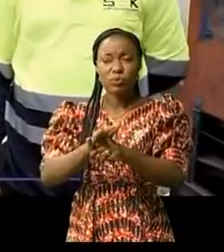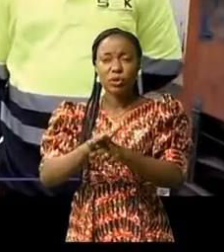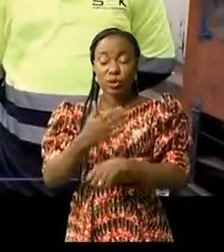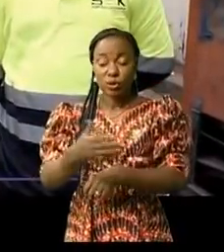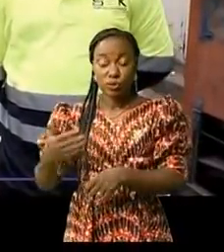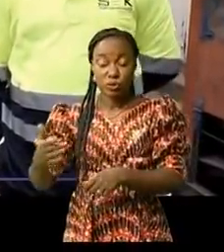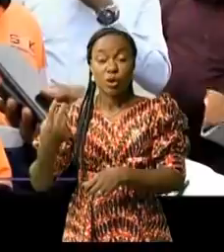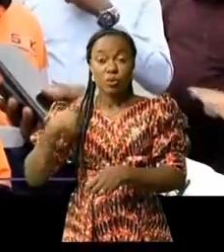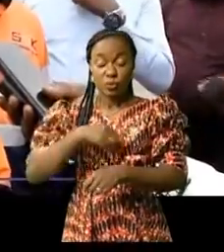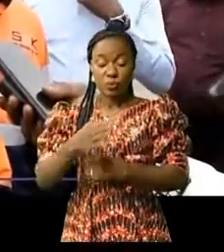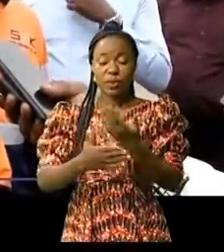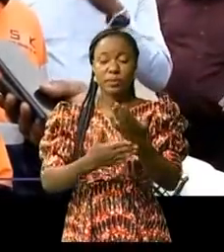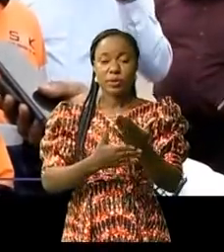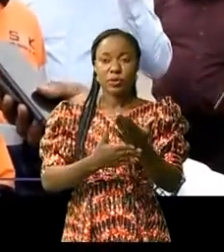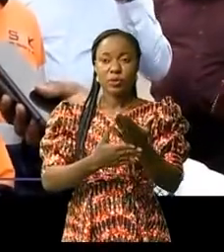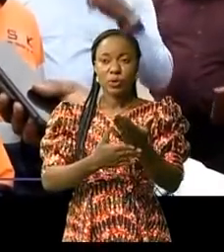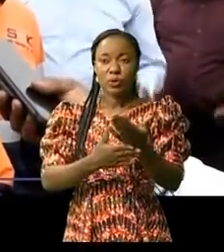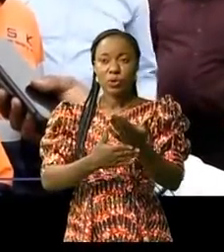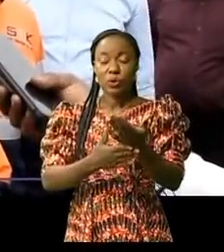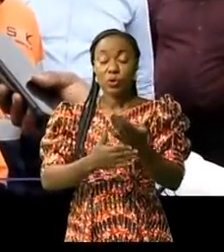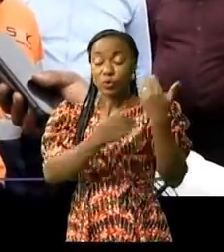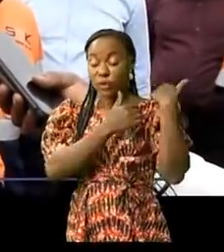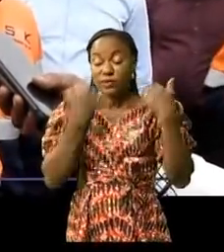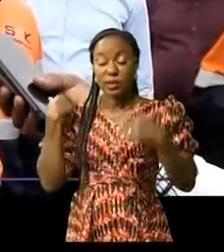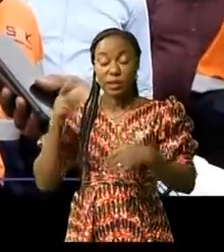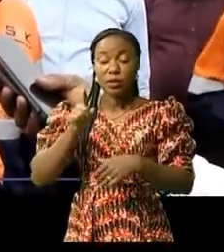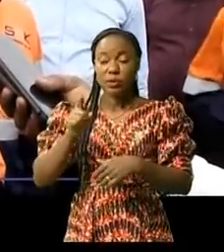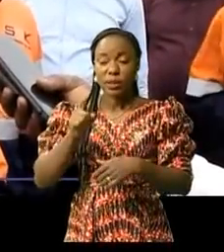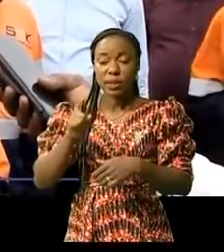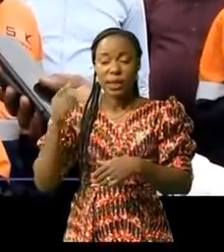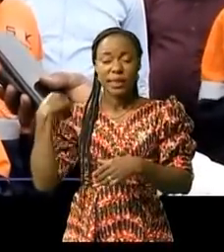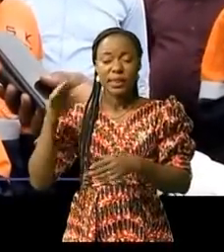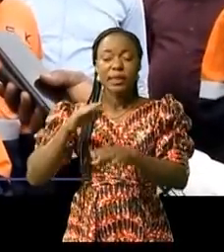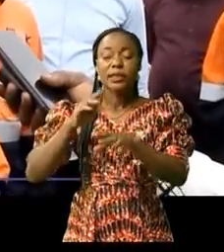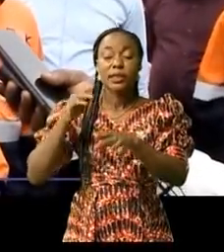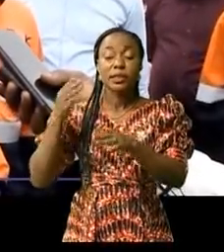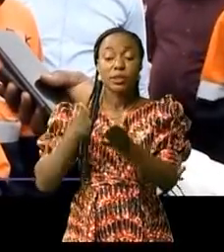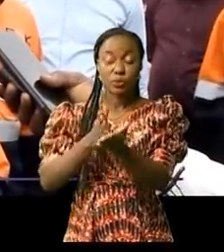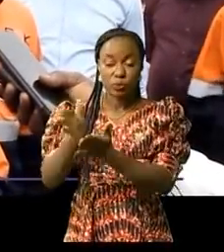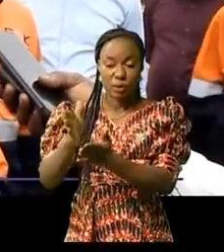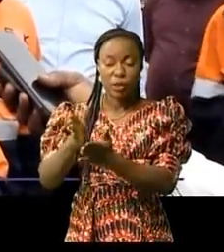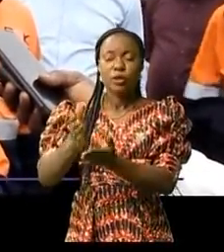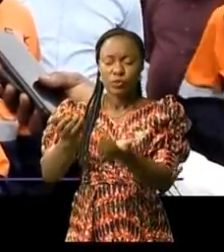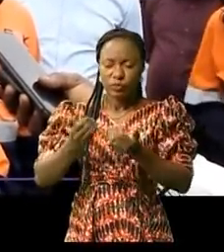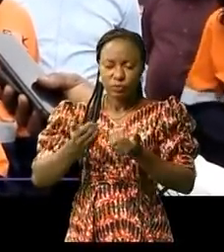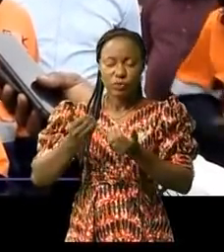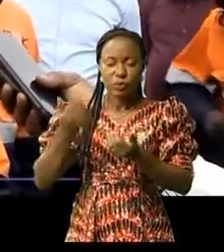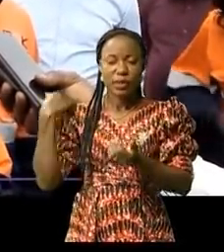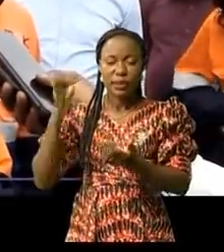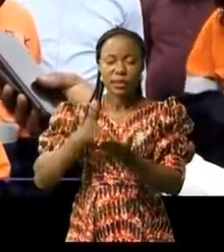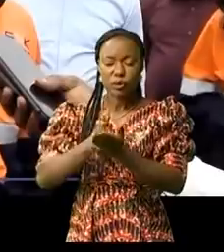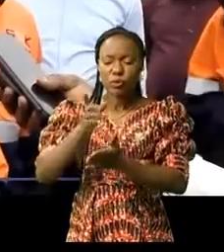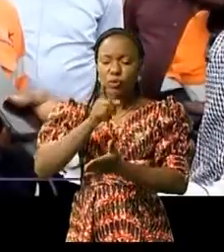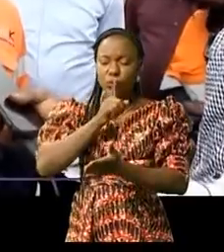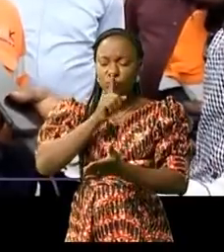luc instauré les troubles l'état de droit nous voulons vraiment que cet état des toits qu'ils soient bien appliquées par la